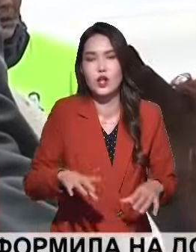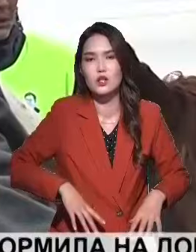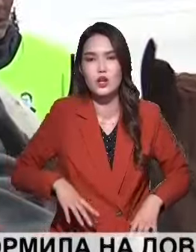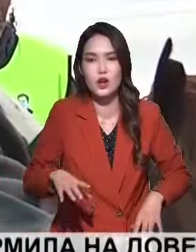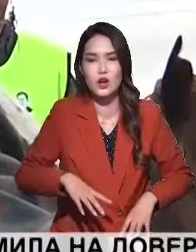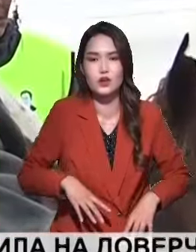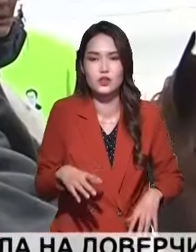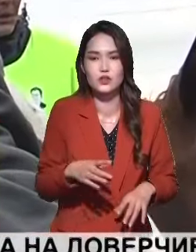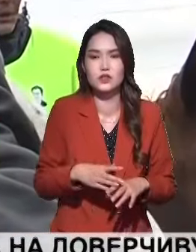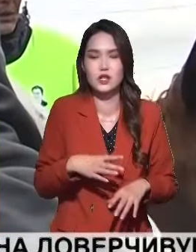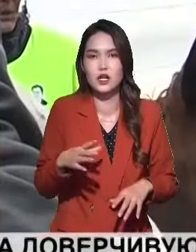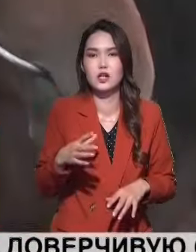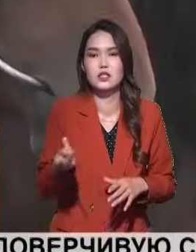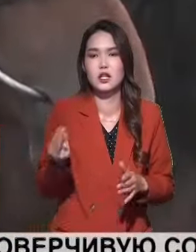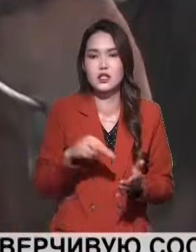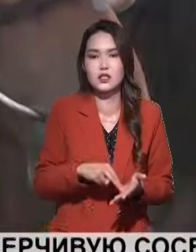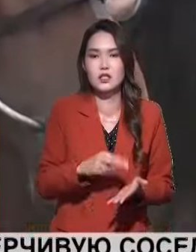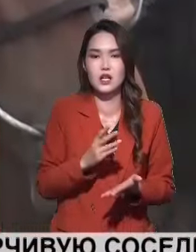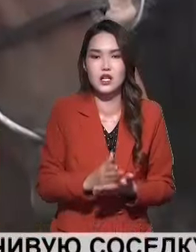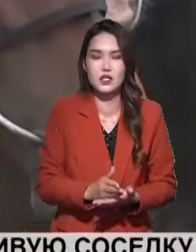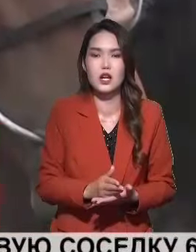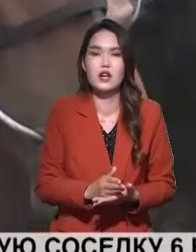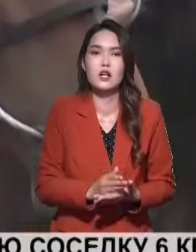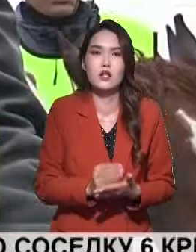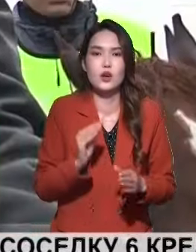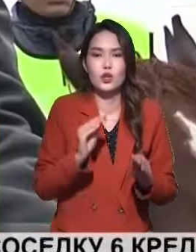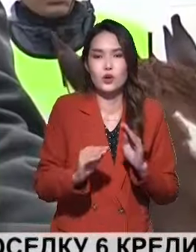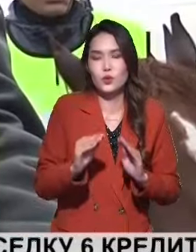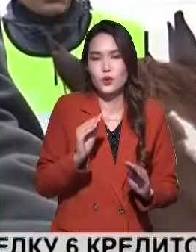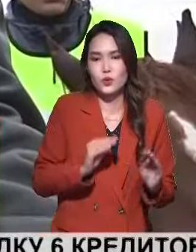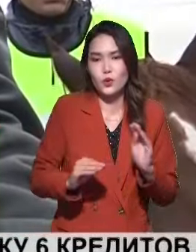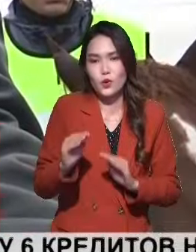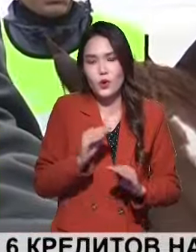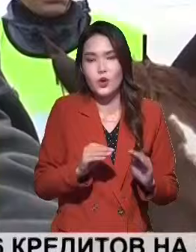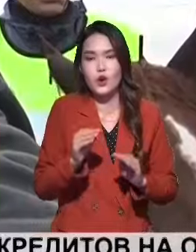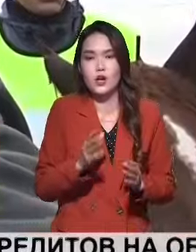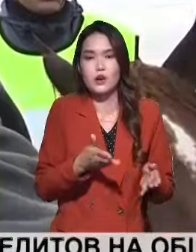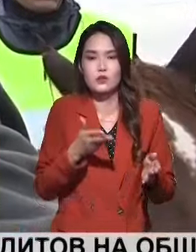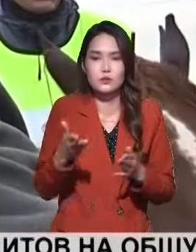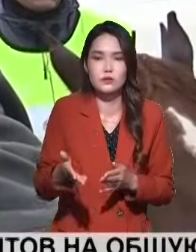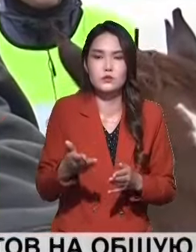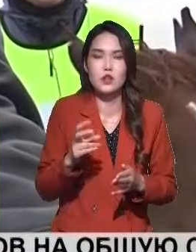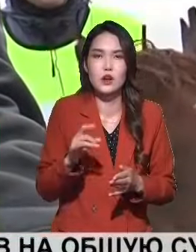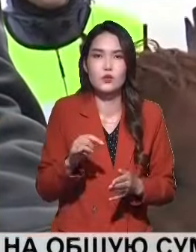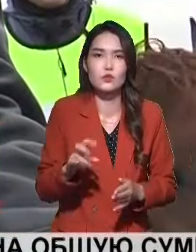год чемпионы стали, все пришли на финиш. У нас рекорд есть еще, Чичугский Арғымақ.